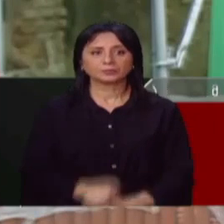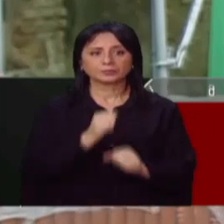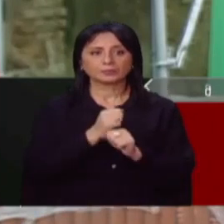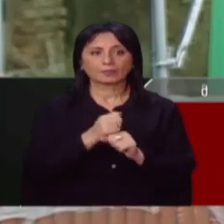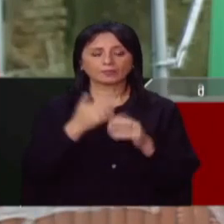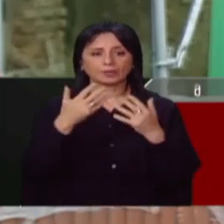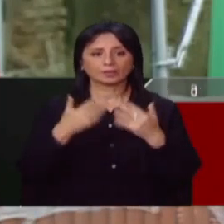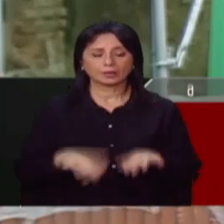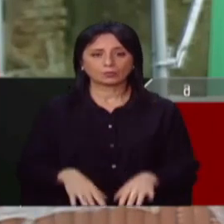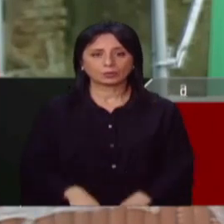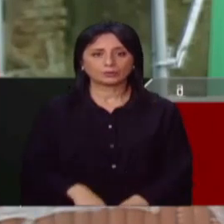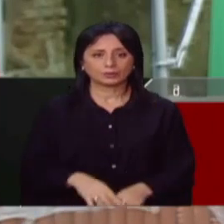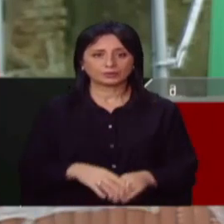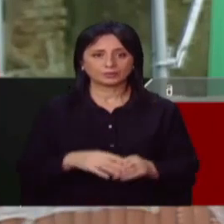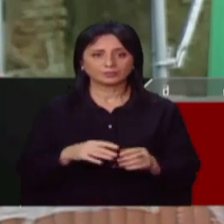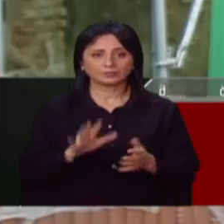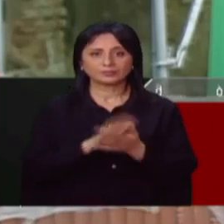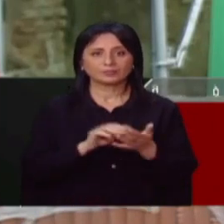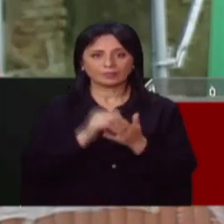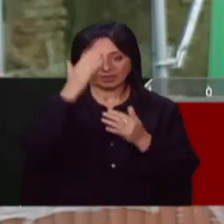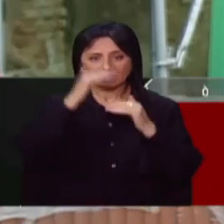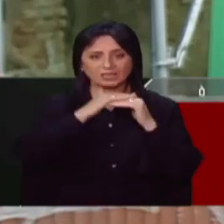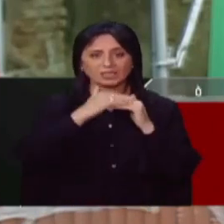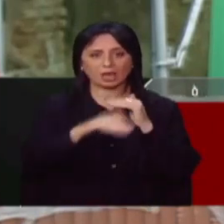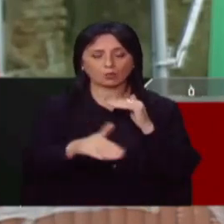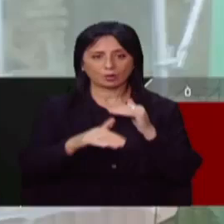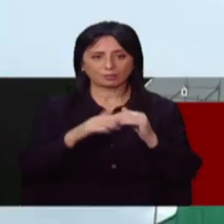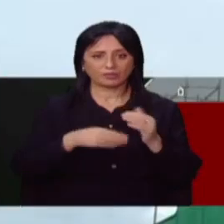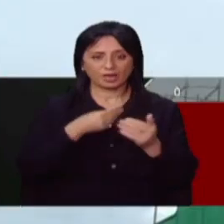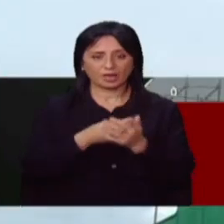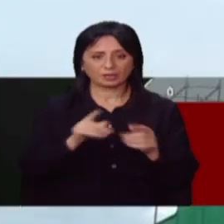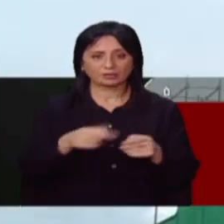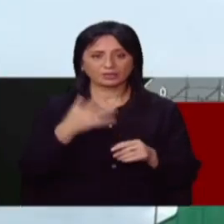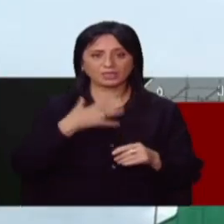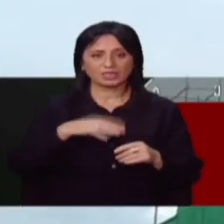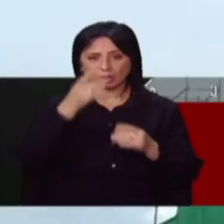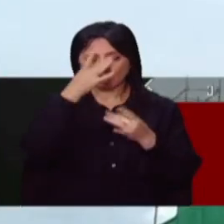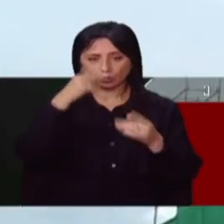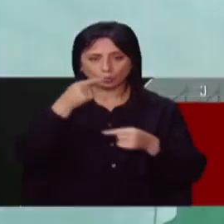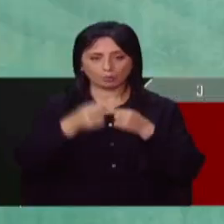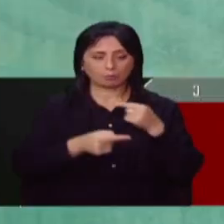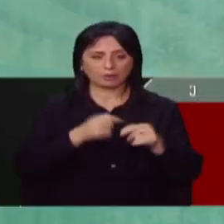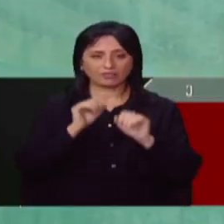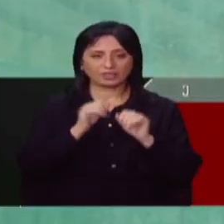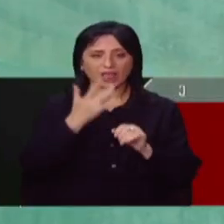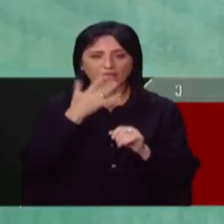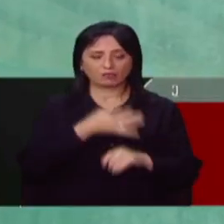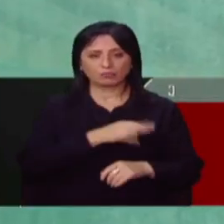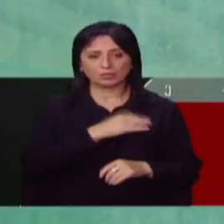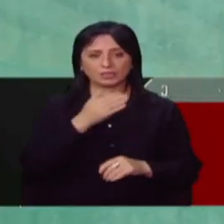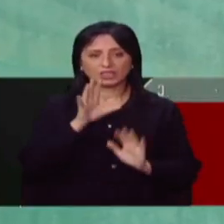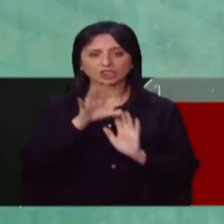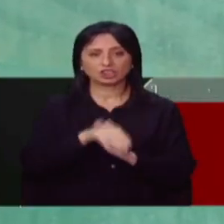გაუკეთდა დაზიანებულ სახურავებს უკვე აღდგენა. საქართველოს კულტურული მემკვიდრეობის დაცვის ეროვნული